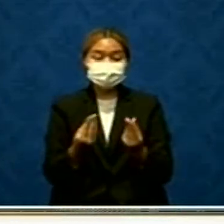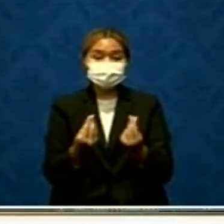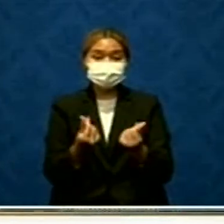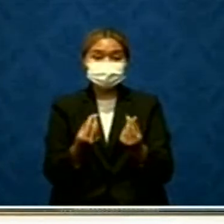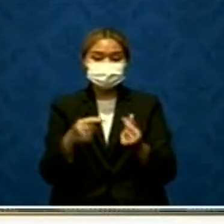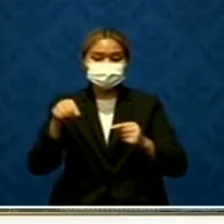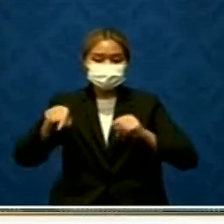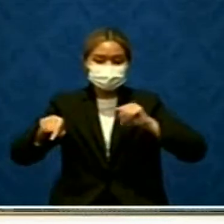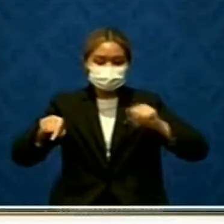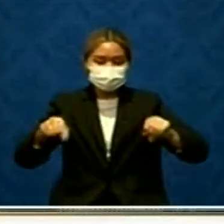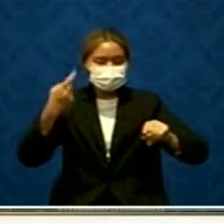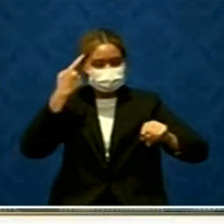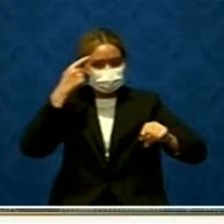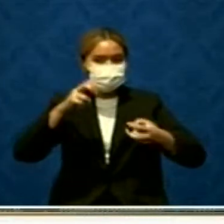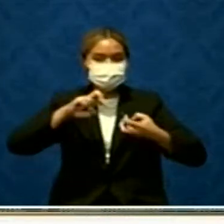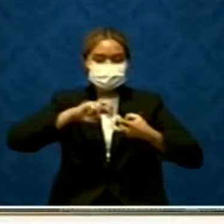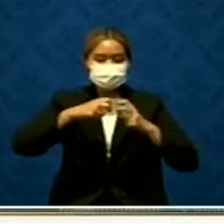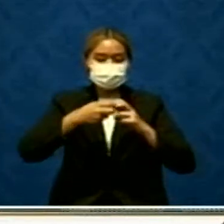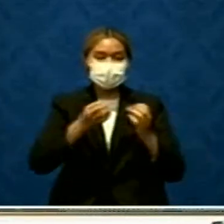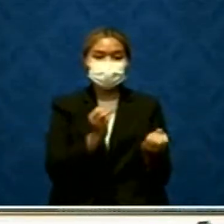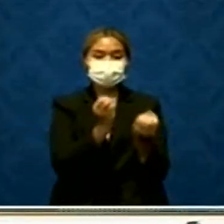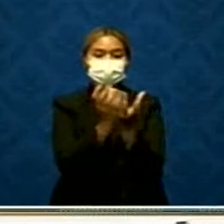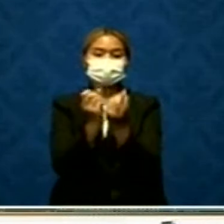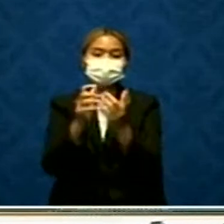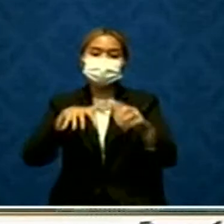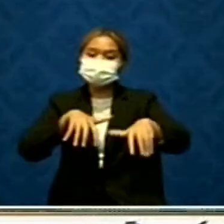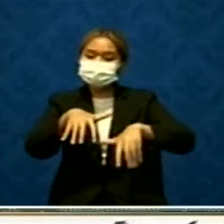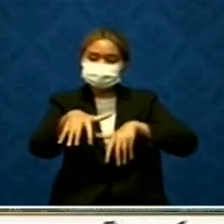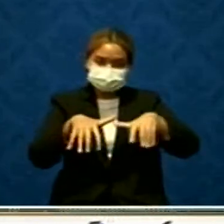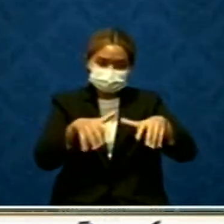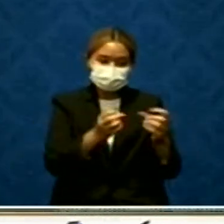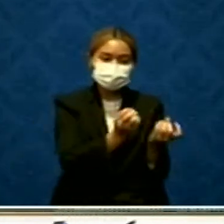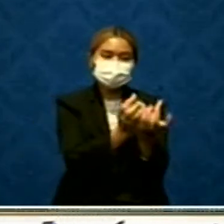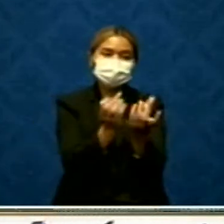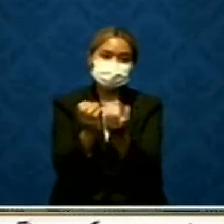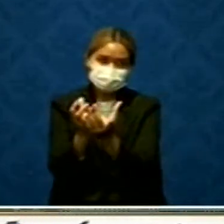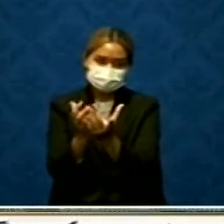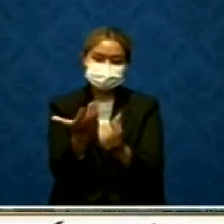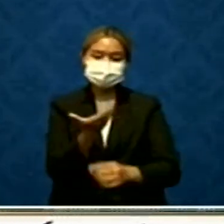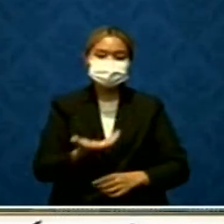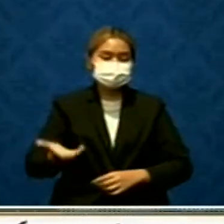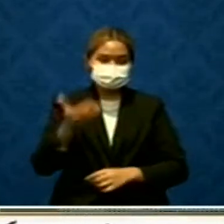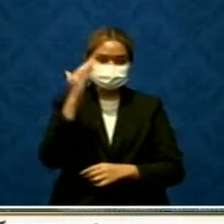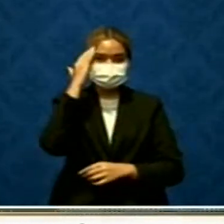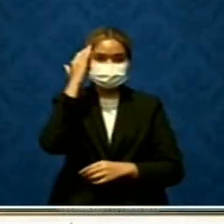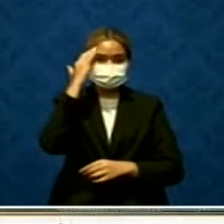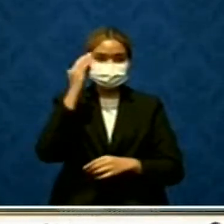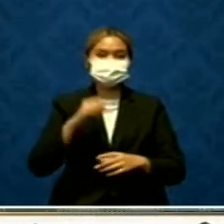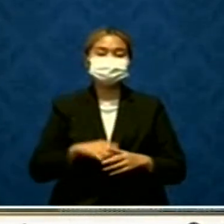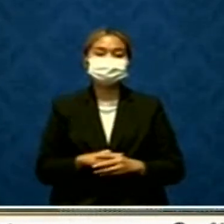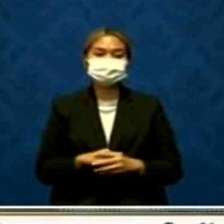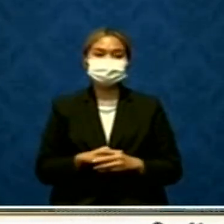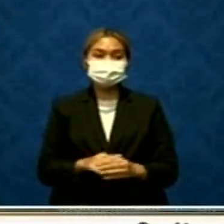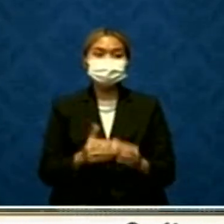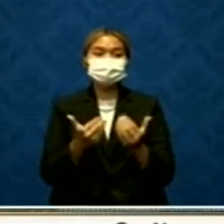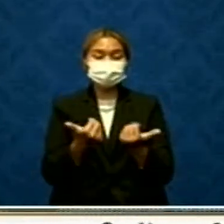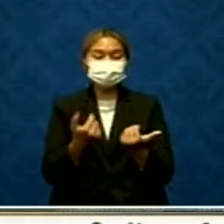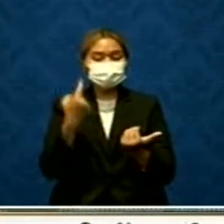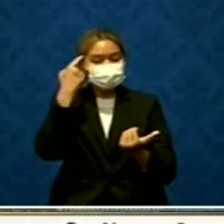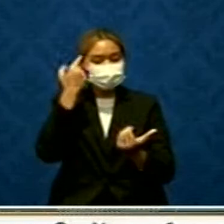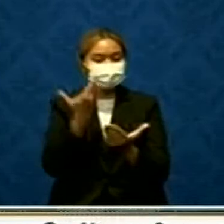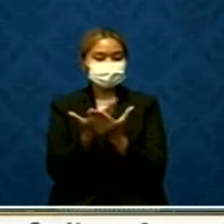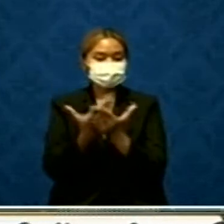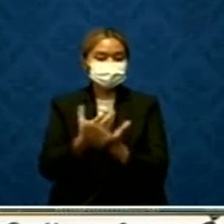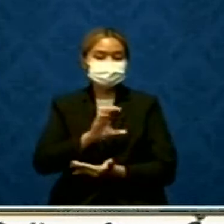ให้กับพี่น้องประชาชนเนี่ยจำนวนมากนะครับในหลายพื้นที่อย่างที่เรารับทราบกันอยู่นะครับทั้งหมดเนี่ยถ้าจะลงทุนนะครับก็ต้องดู